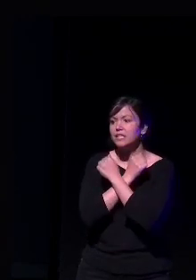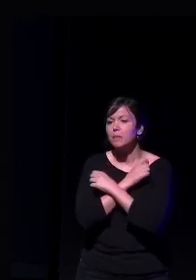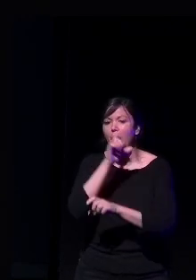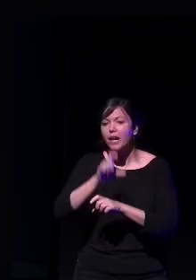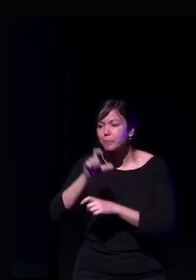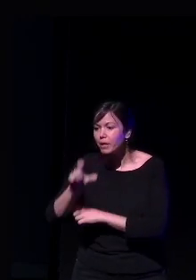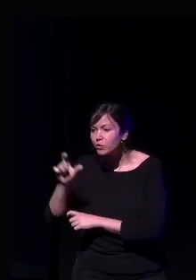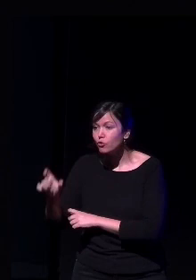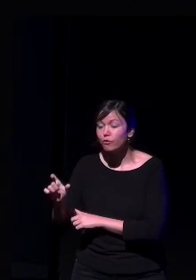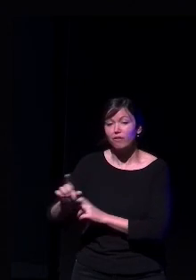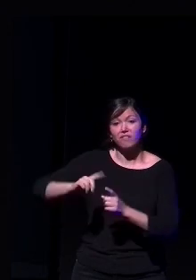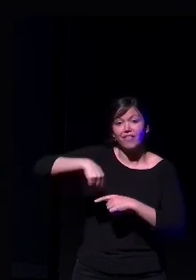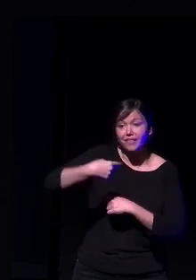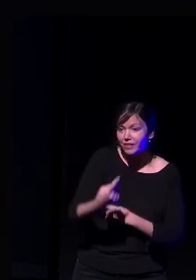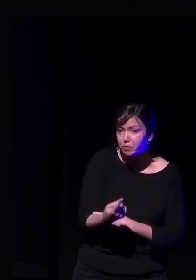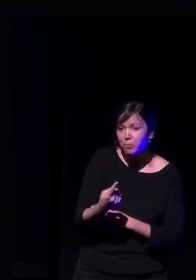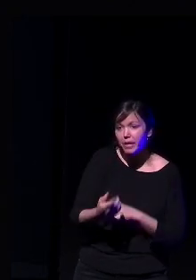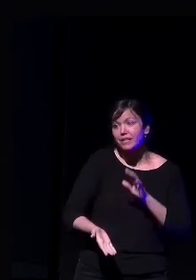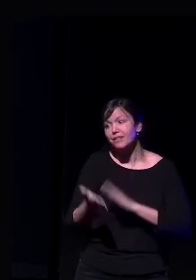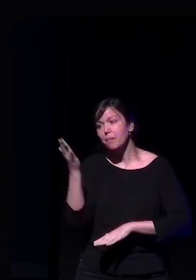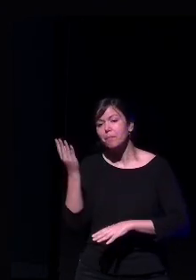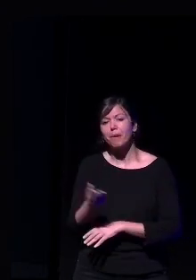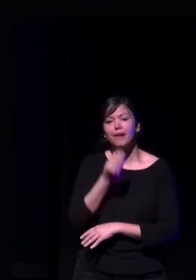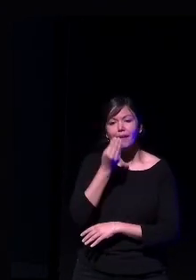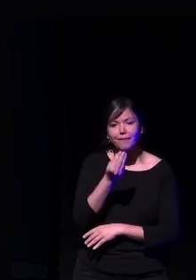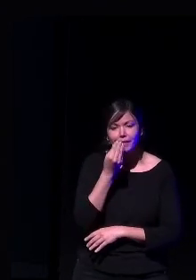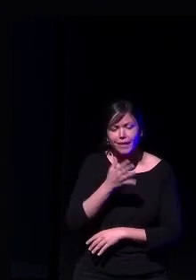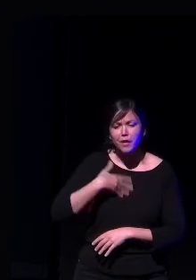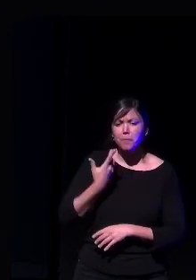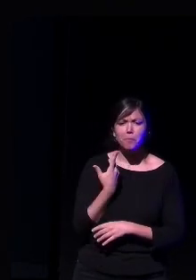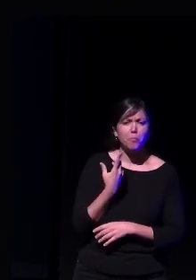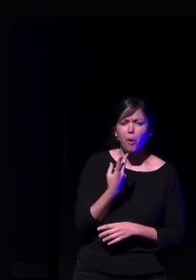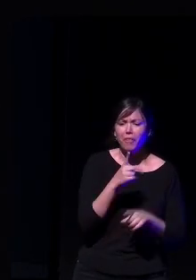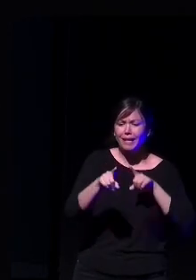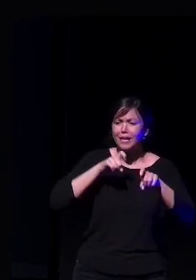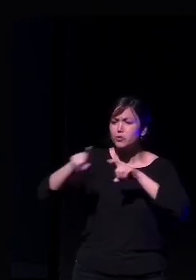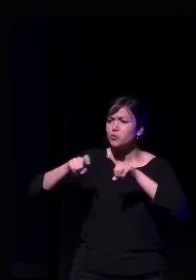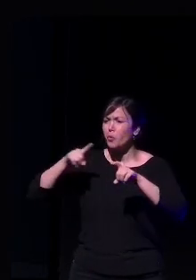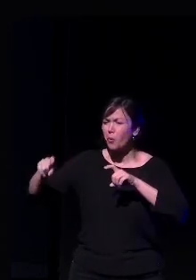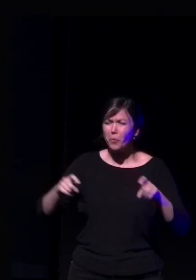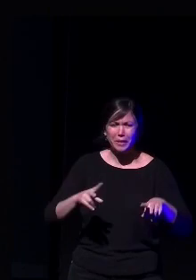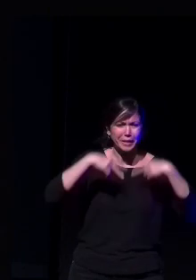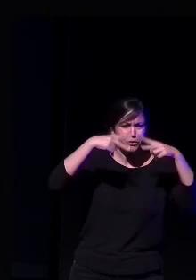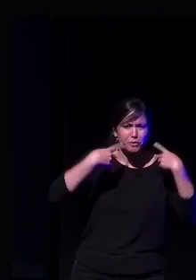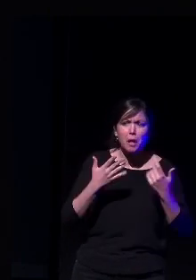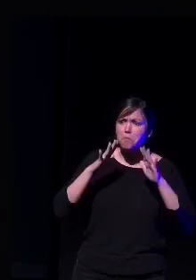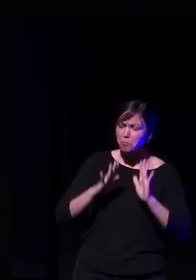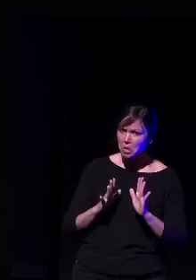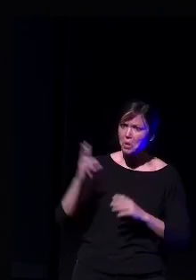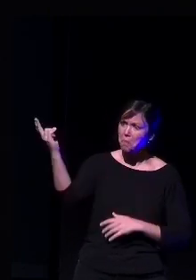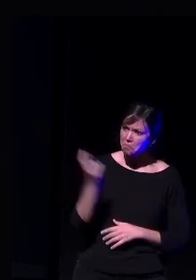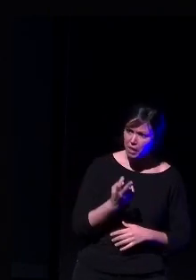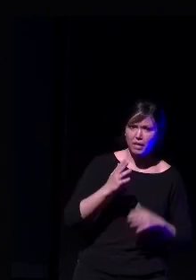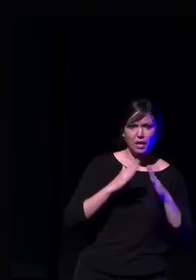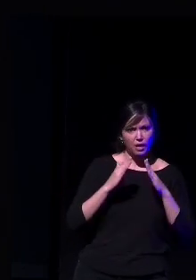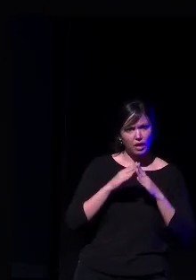que després han d'anar a dinar i poden triar 25 restaurants, 30, 300, i venen a casa teva. Donar